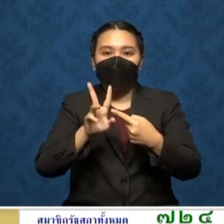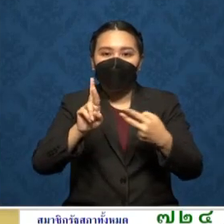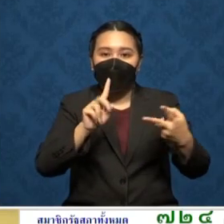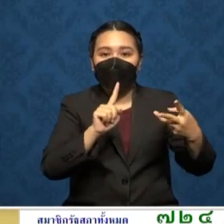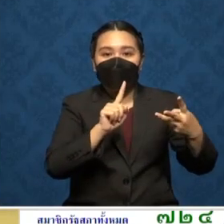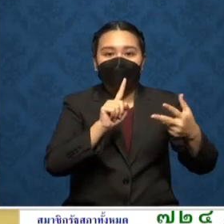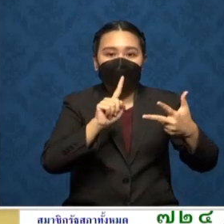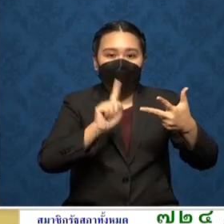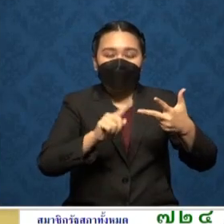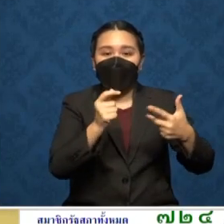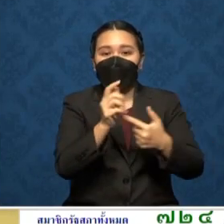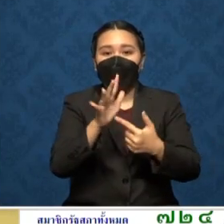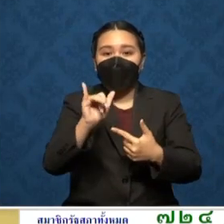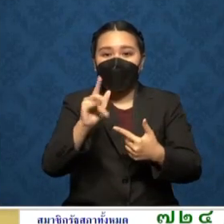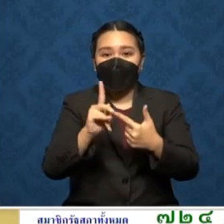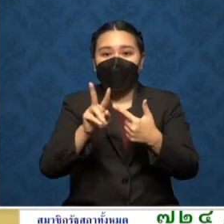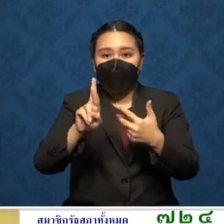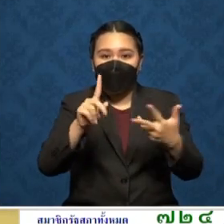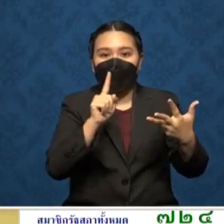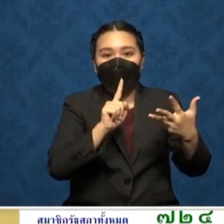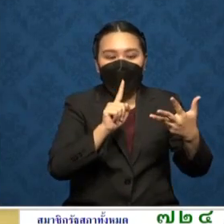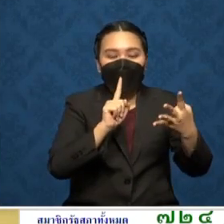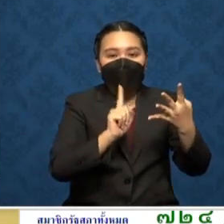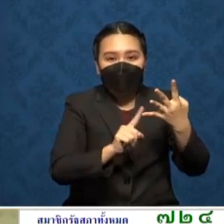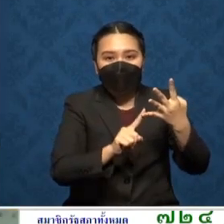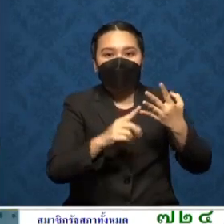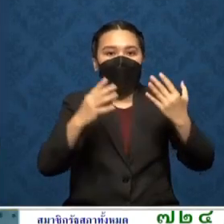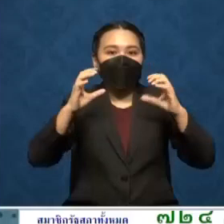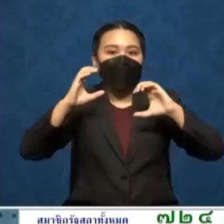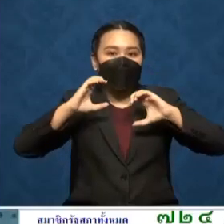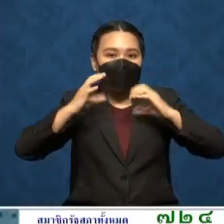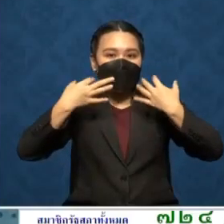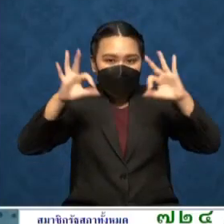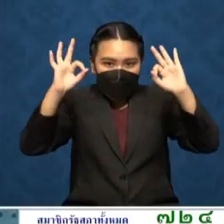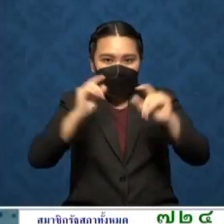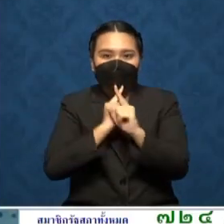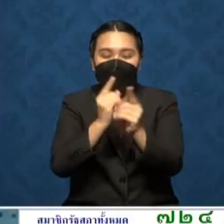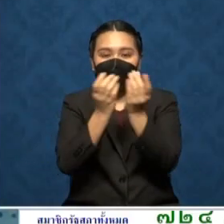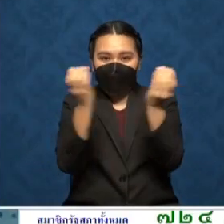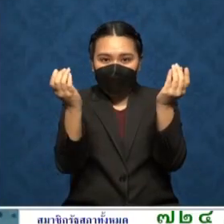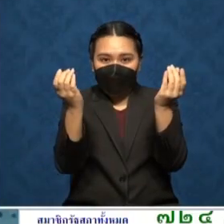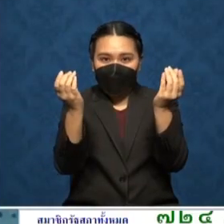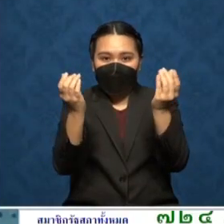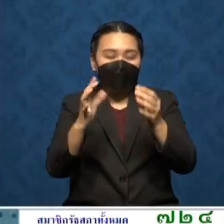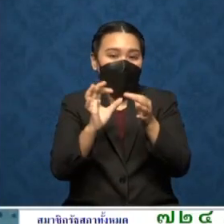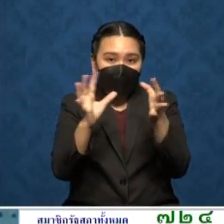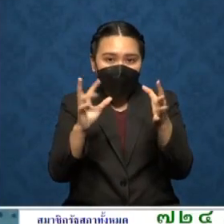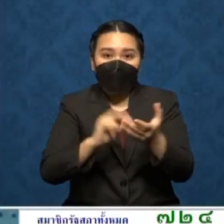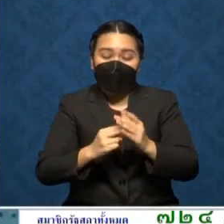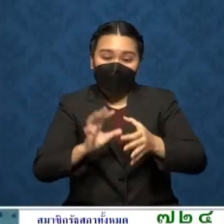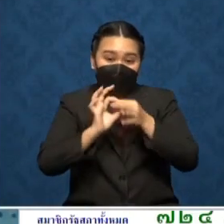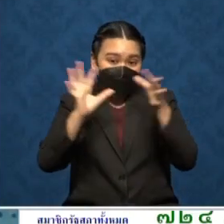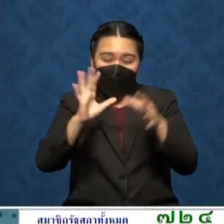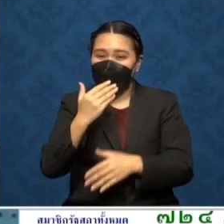านอิสระตามรัฐธรรมนูญแต่ก็ไม่ได้ว่ายกเว้นเอาไว้ตลอดไปยกเว้นไ